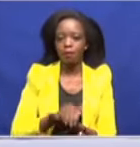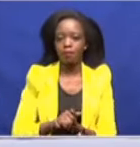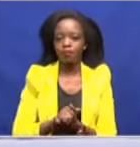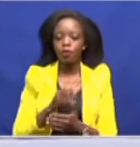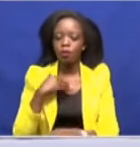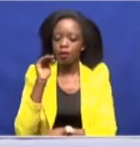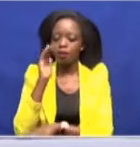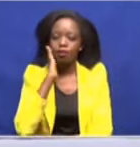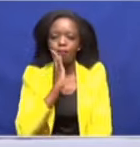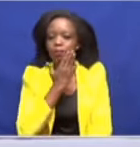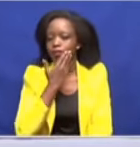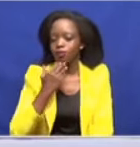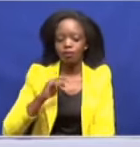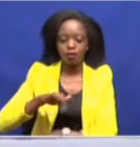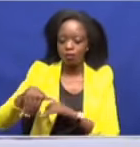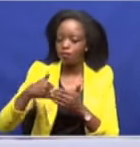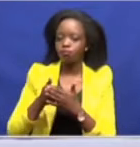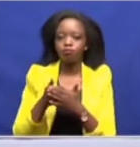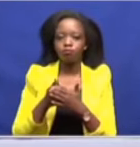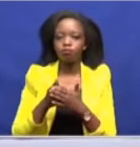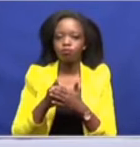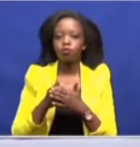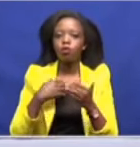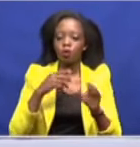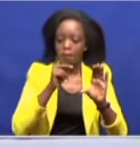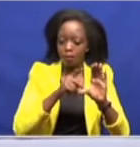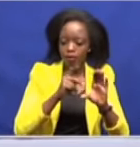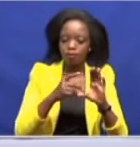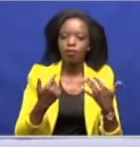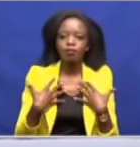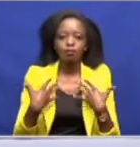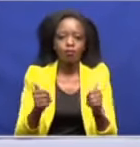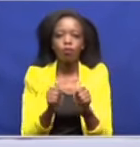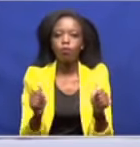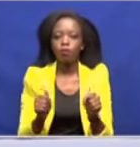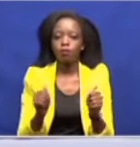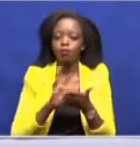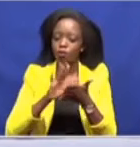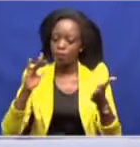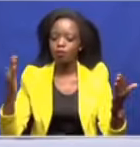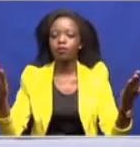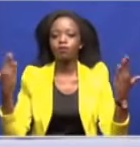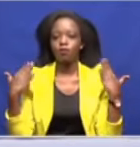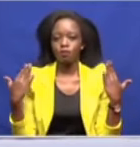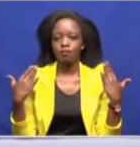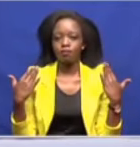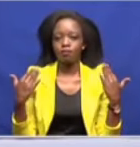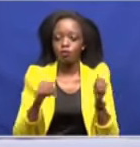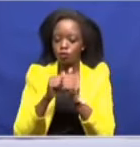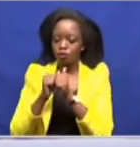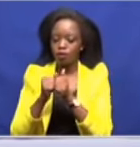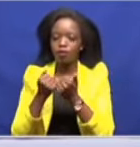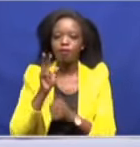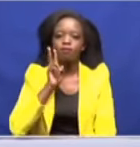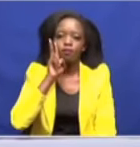kuomba uturumie sisi zote ili tustahili kushiriki uzima wa milele na kukusifu na kukutukuza pamoja na Maria